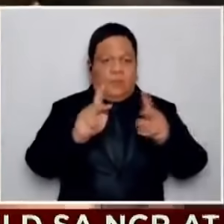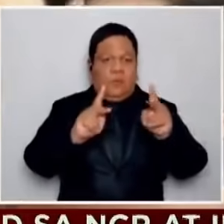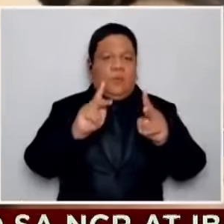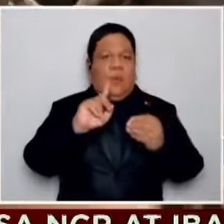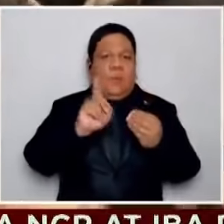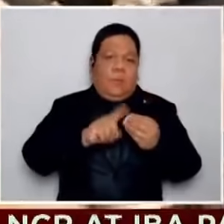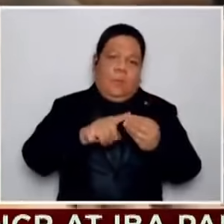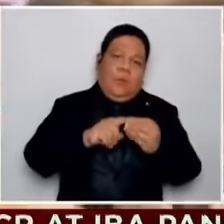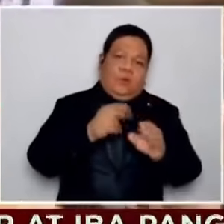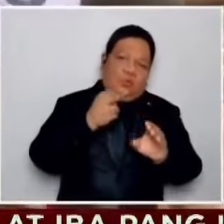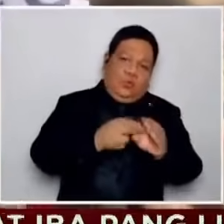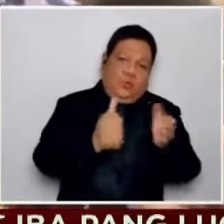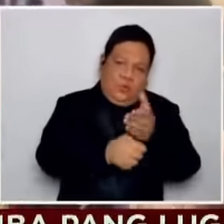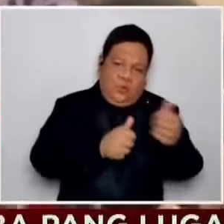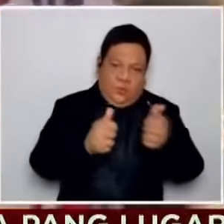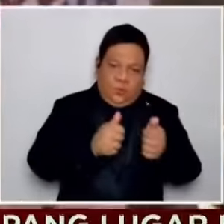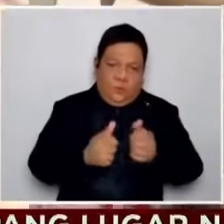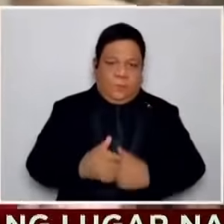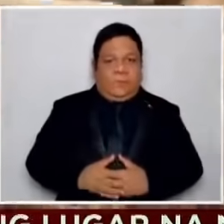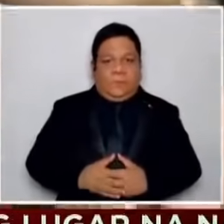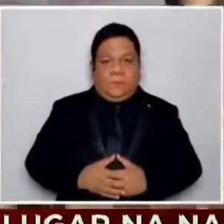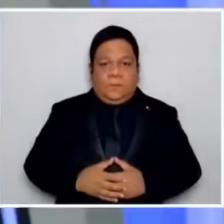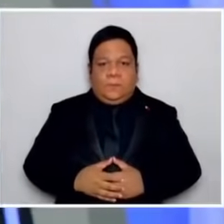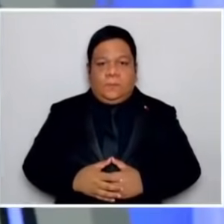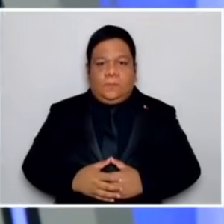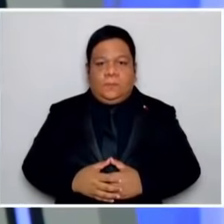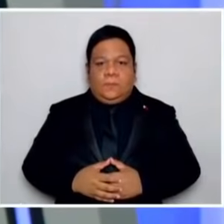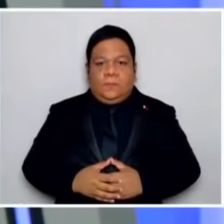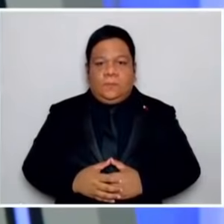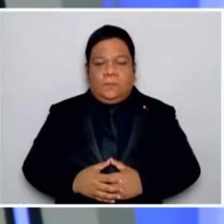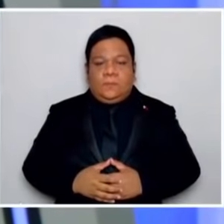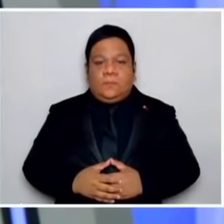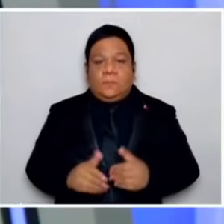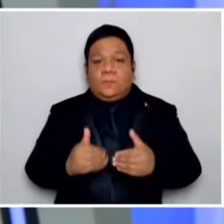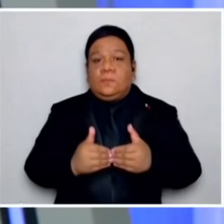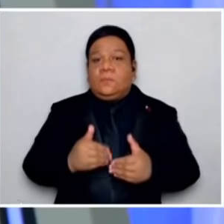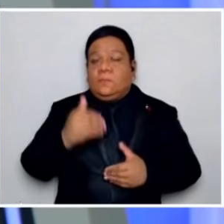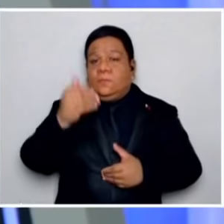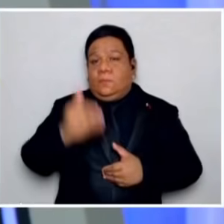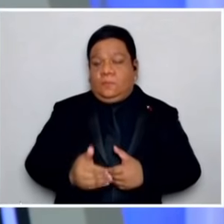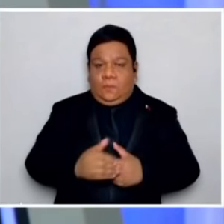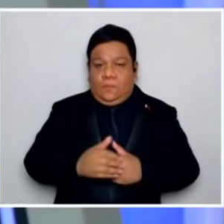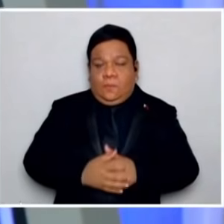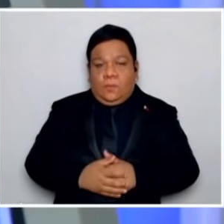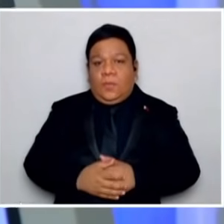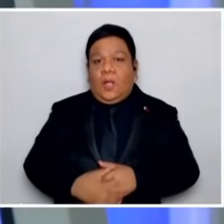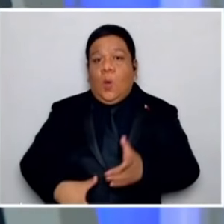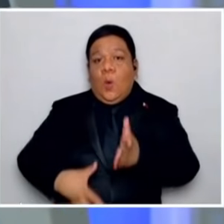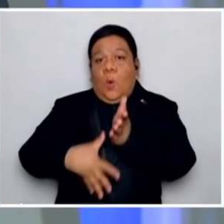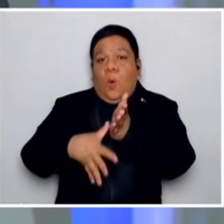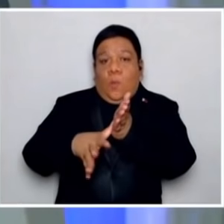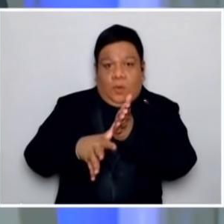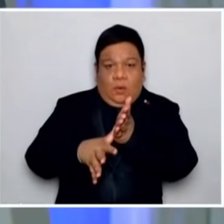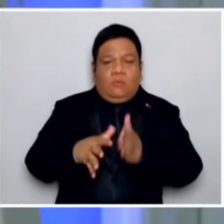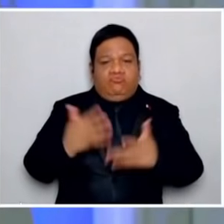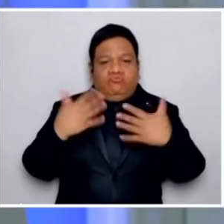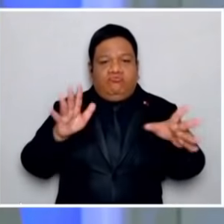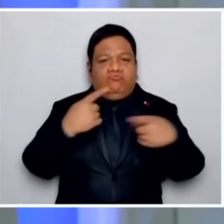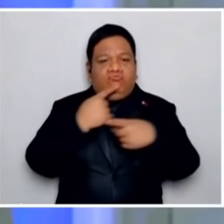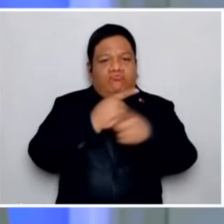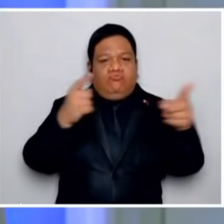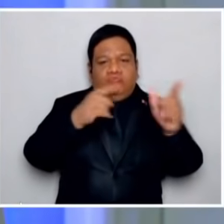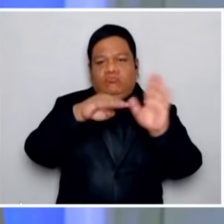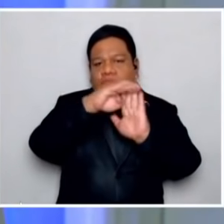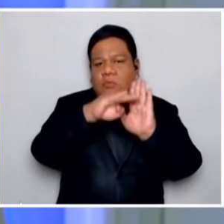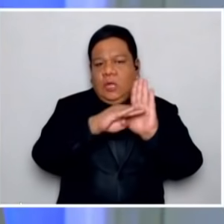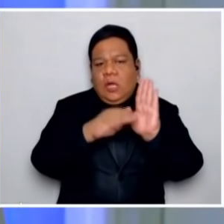Navalio, ABS-CBN News. Pinalabas na ng COMELEC ang mga panuntunan sa pagpapatupad ng gun